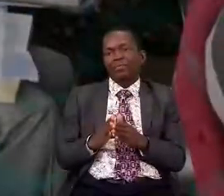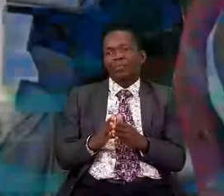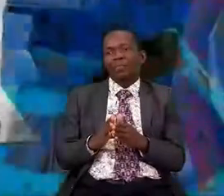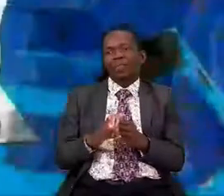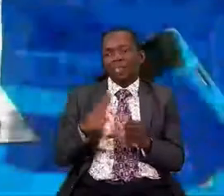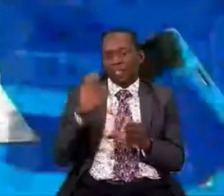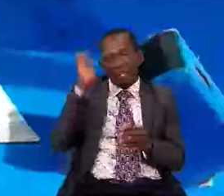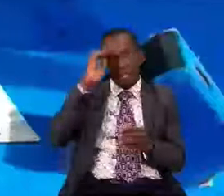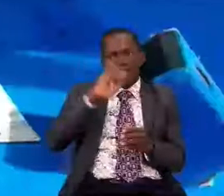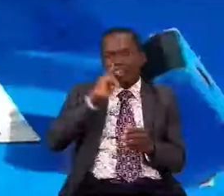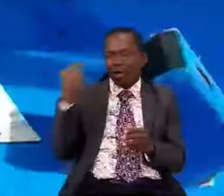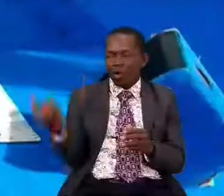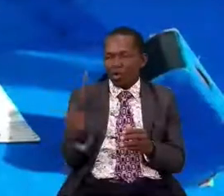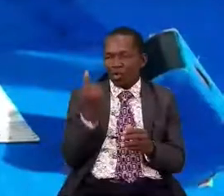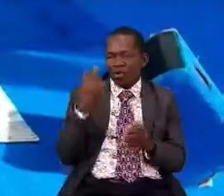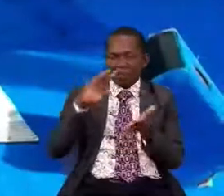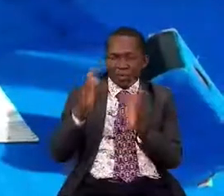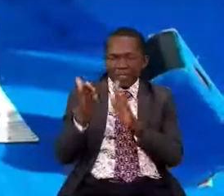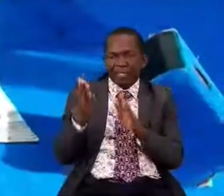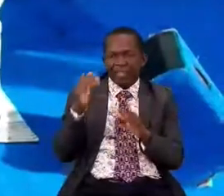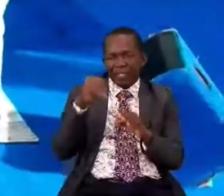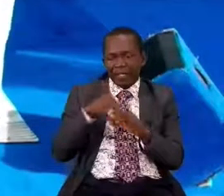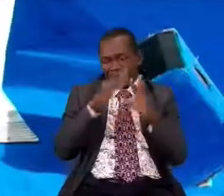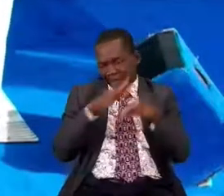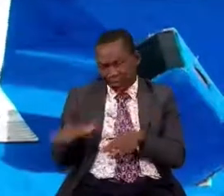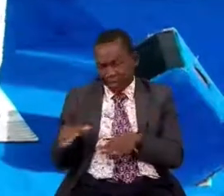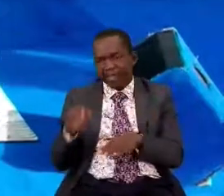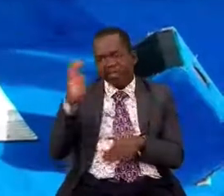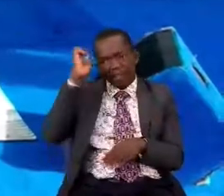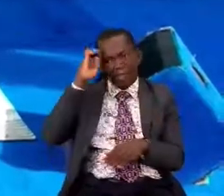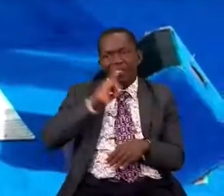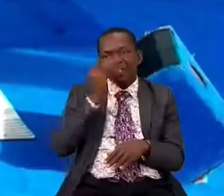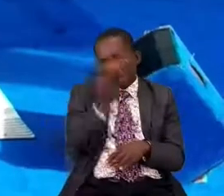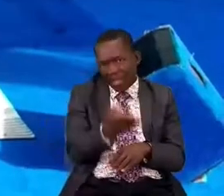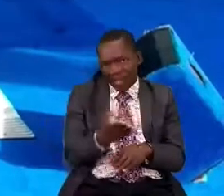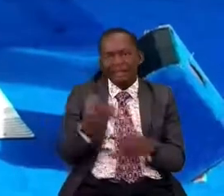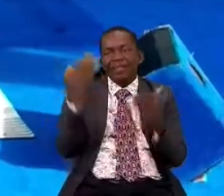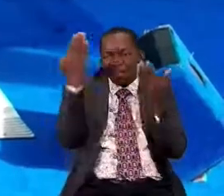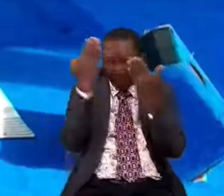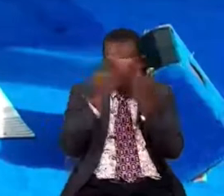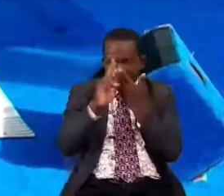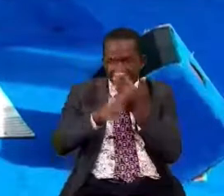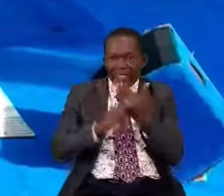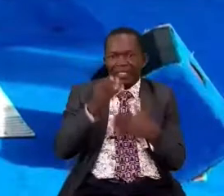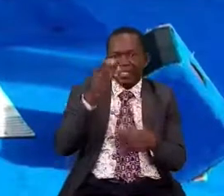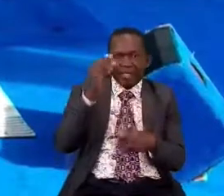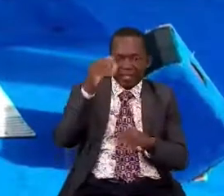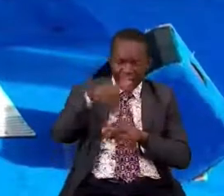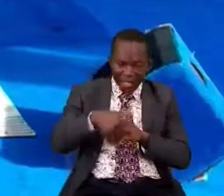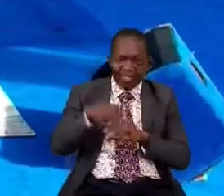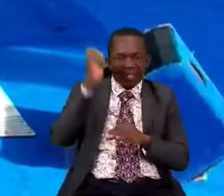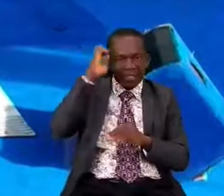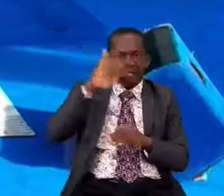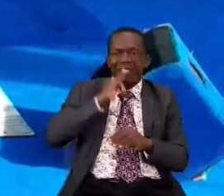la nuit la plus ténébreuse, il est dedans. Il voit à travers les ténèbres. Il voit à travers toutes choses. Et